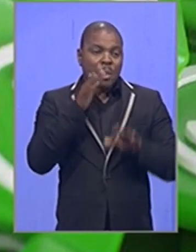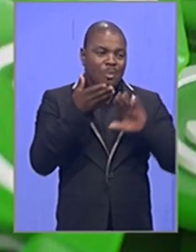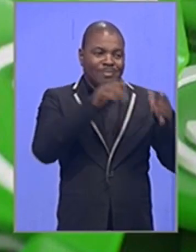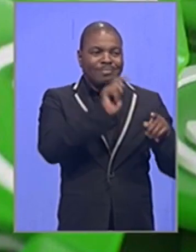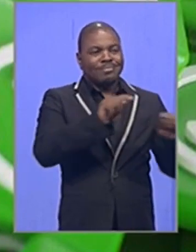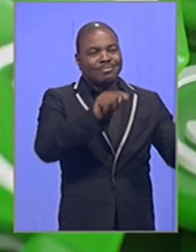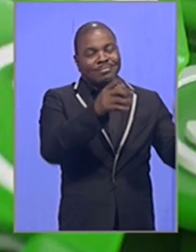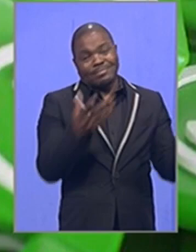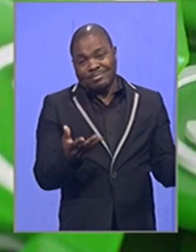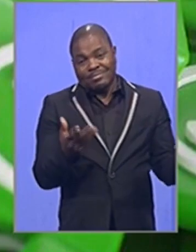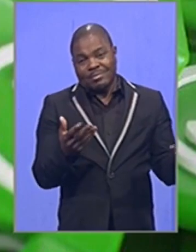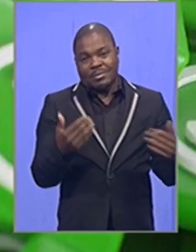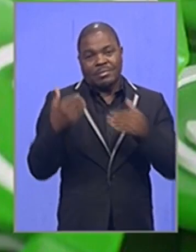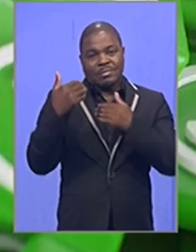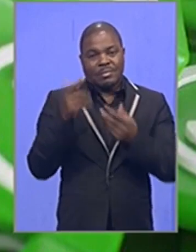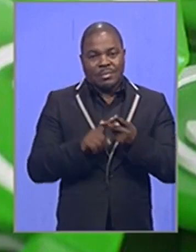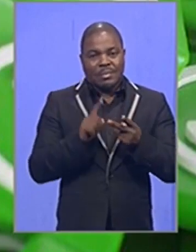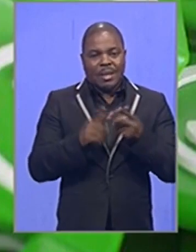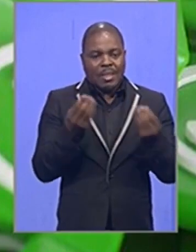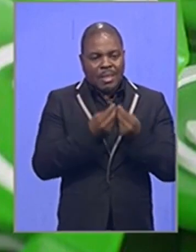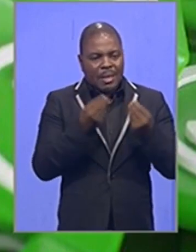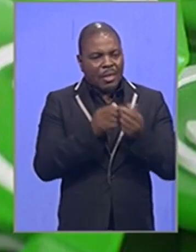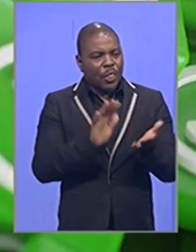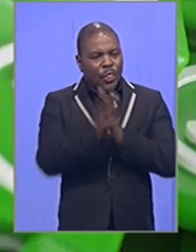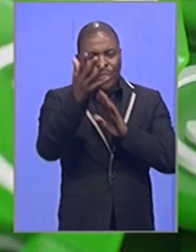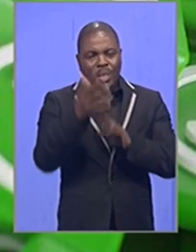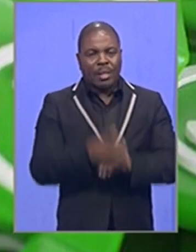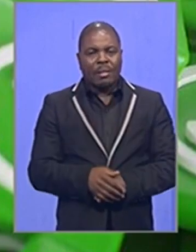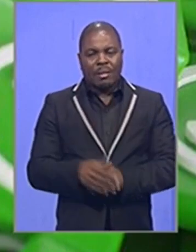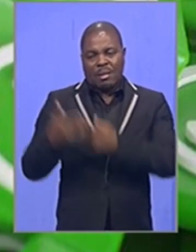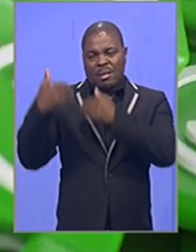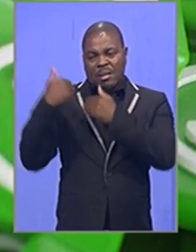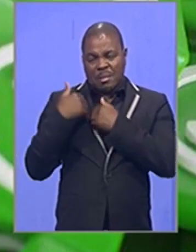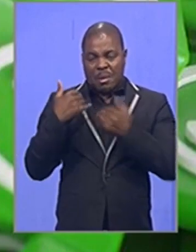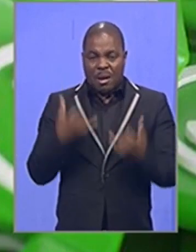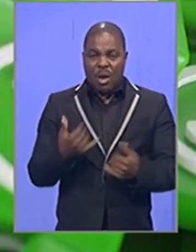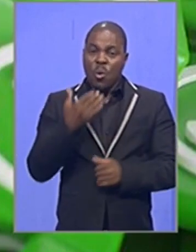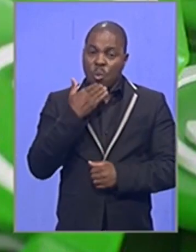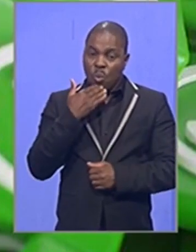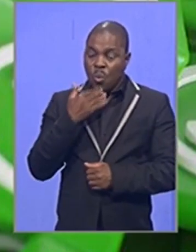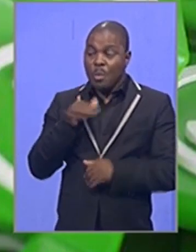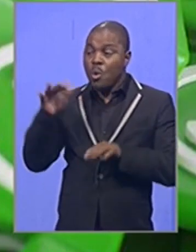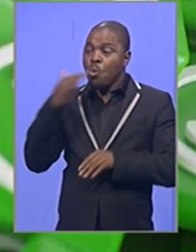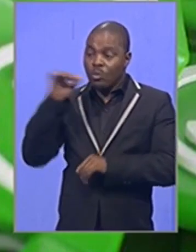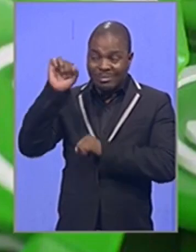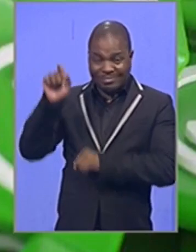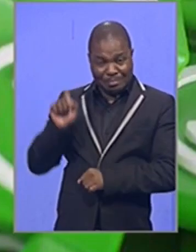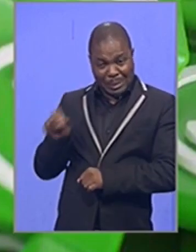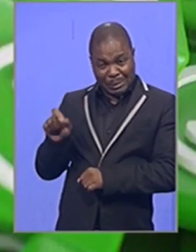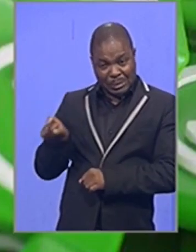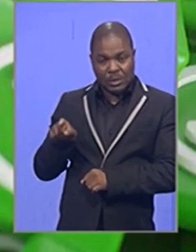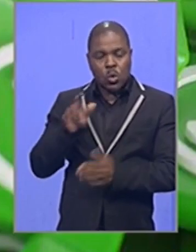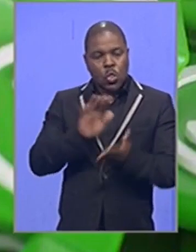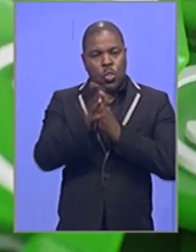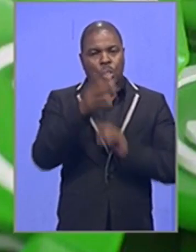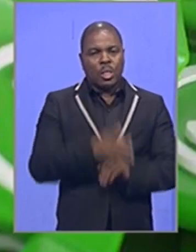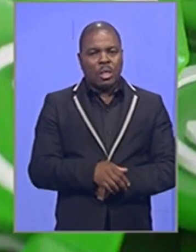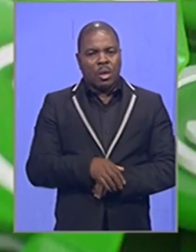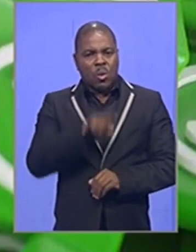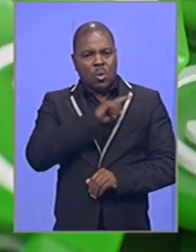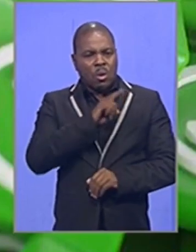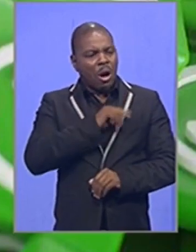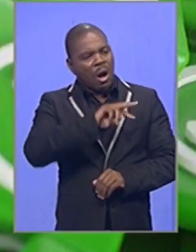ditabeng tsa strike ebile le dithoto di sentswe a wa maikarabelo go roshwa bona ba one ba le mo strike ba sentseng ha one motho